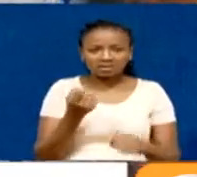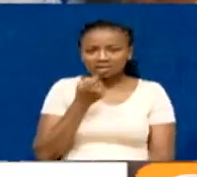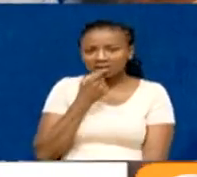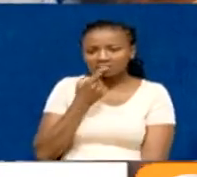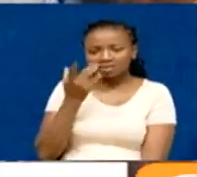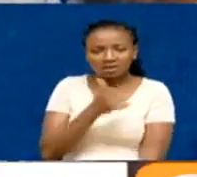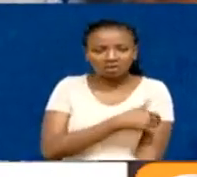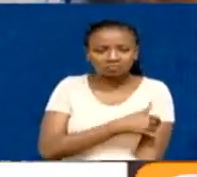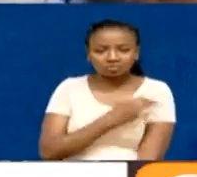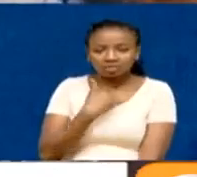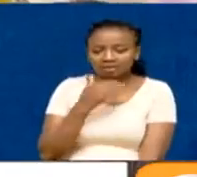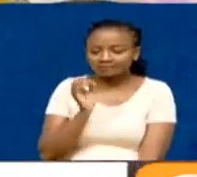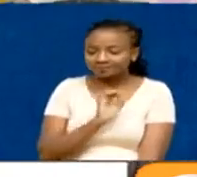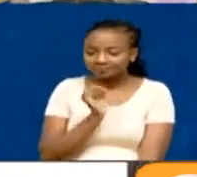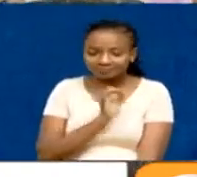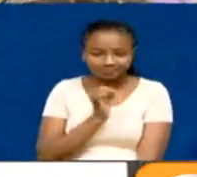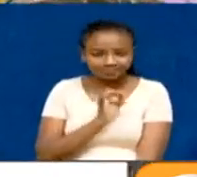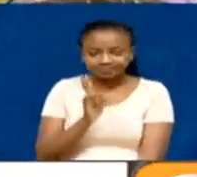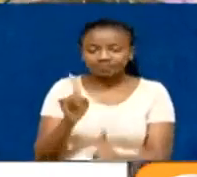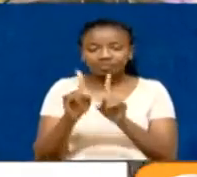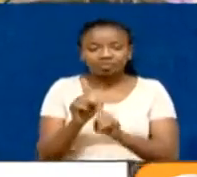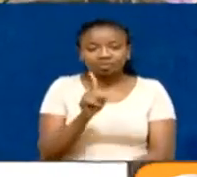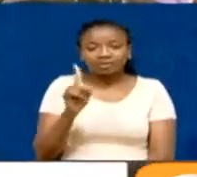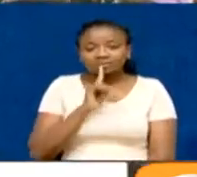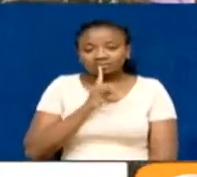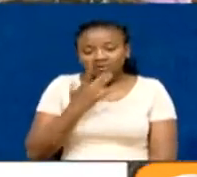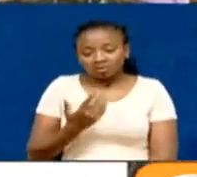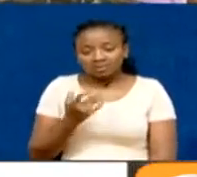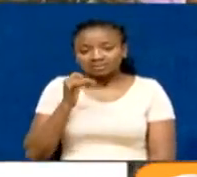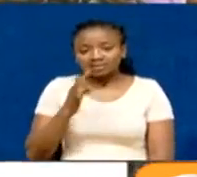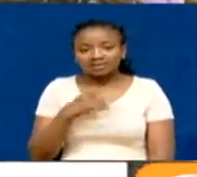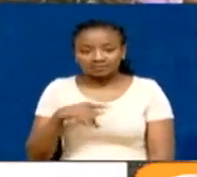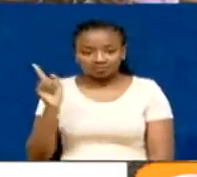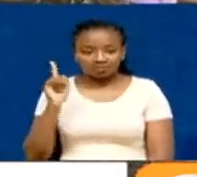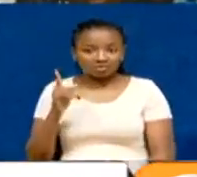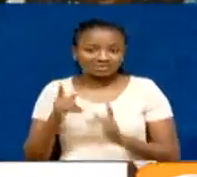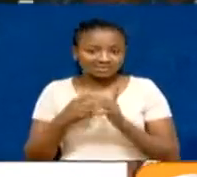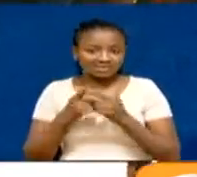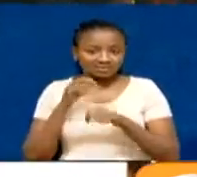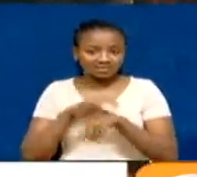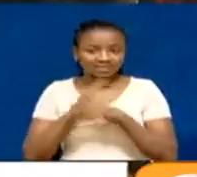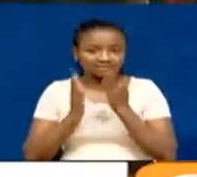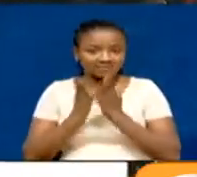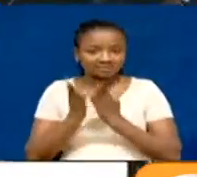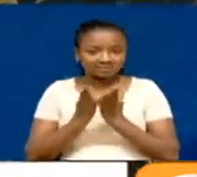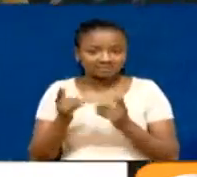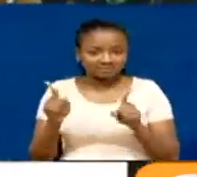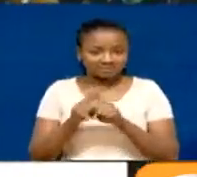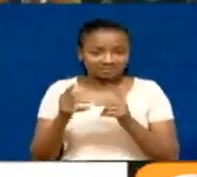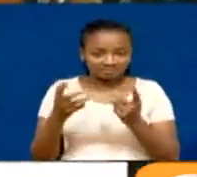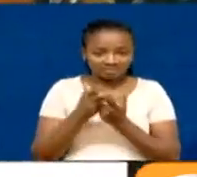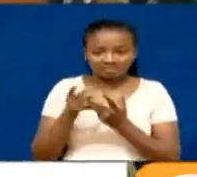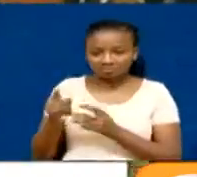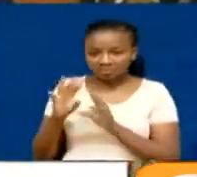mahospitali. Wananchi wanasema kwamba ukienda auoni hawapati huduma ambayo inastahili.